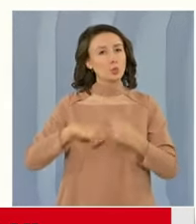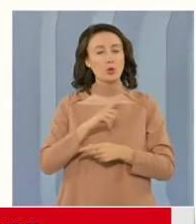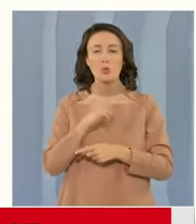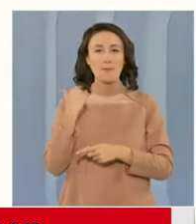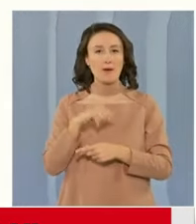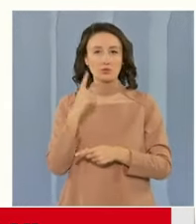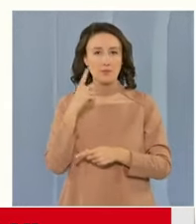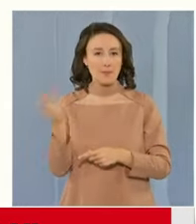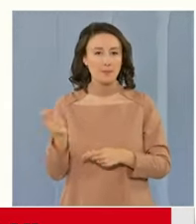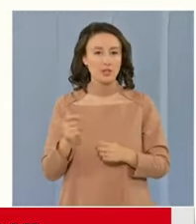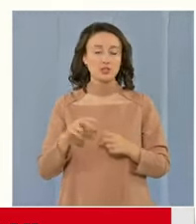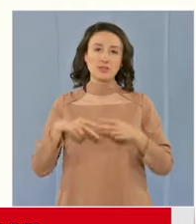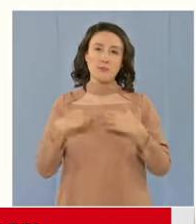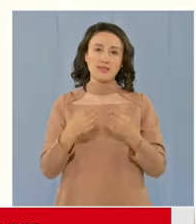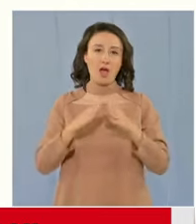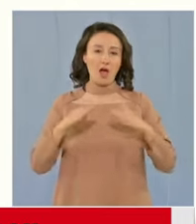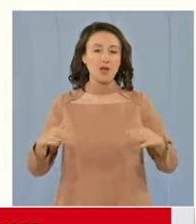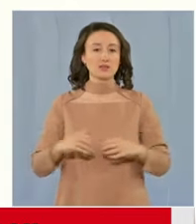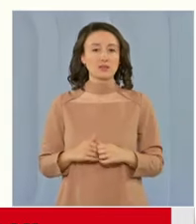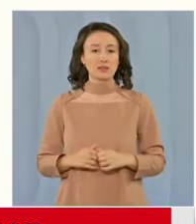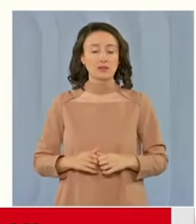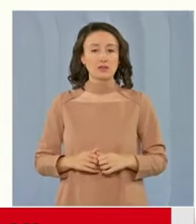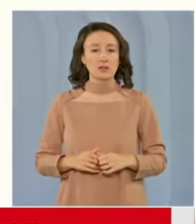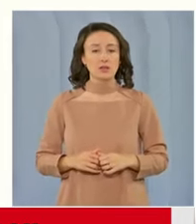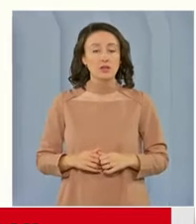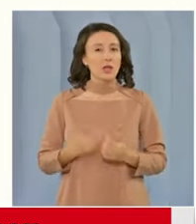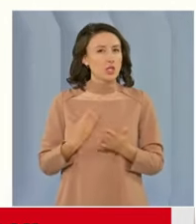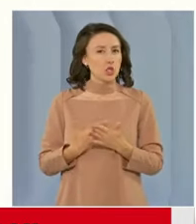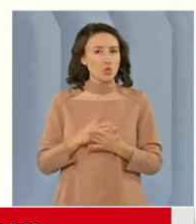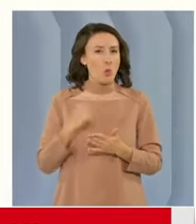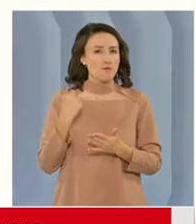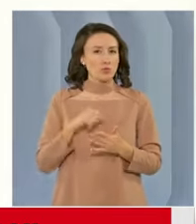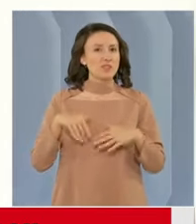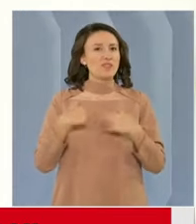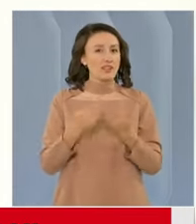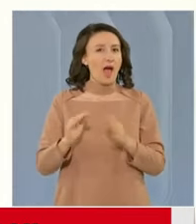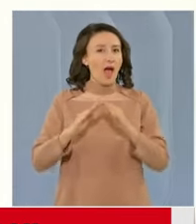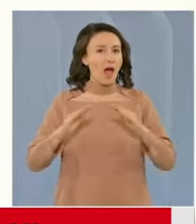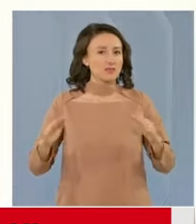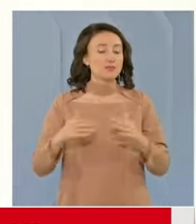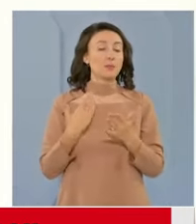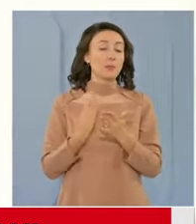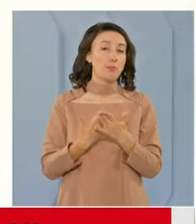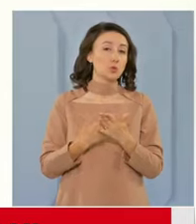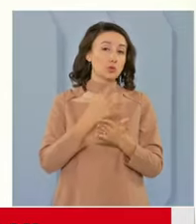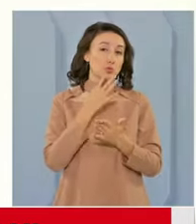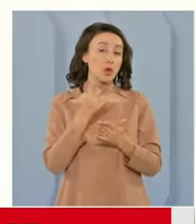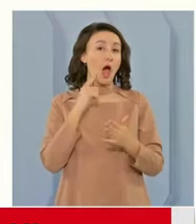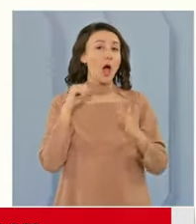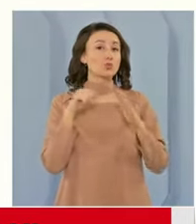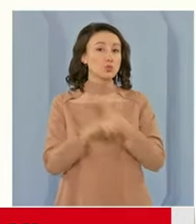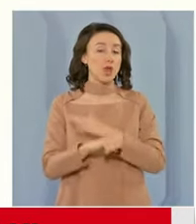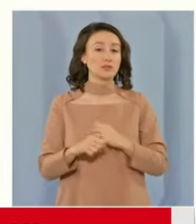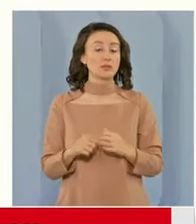vrut să mai mi-l dea acasă. Înțelegeți? De ce? Pentru că Cica a fost abuzat